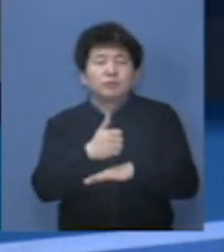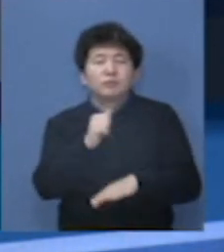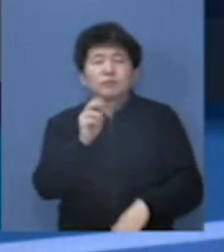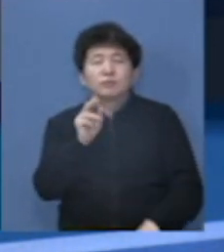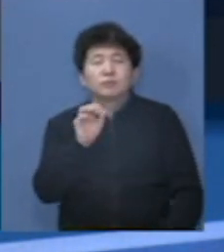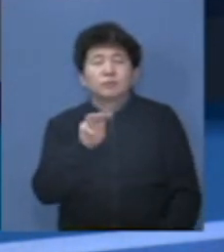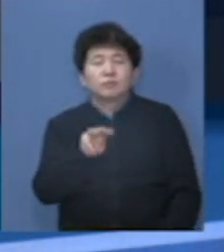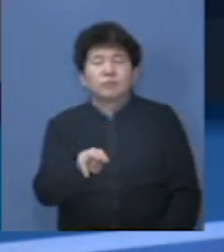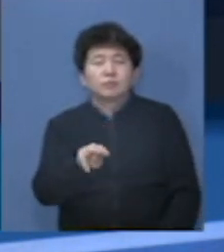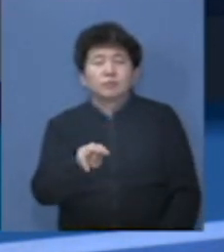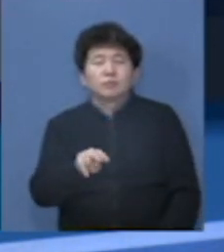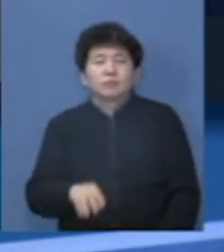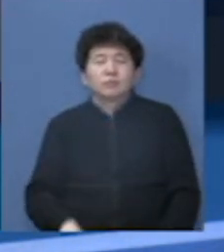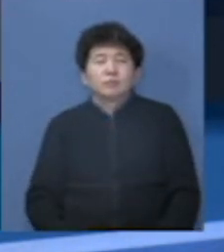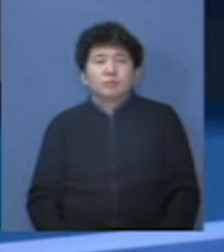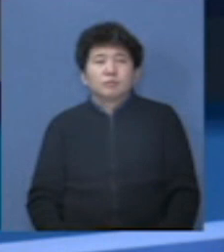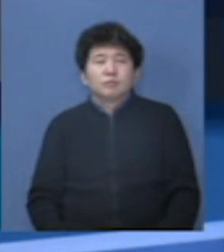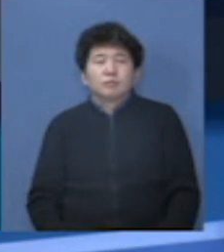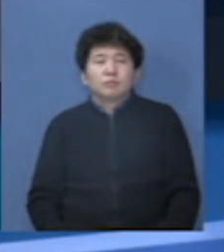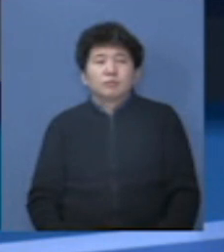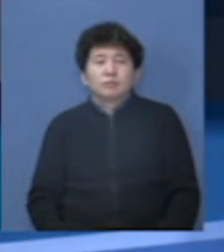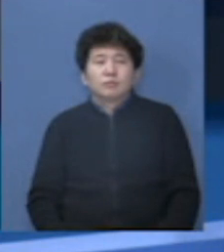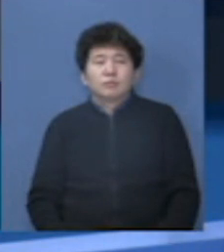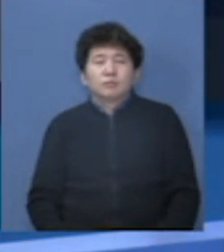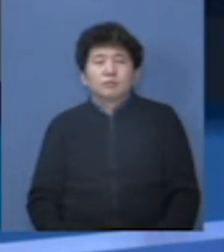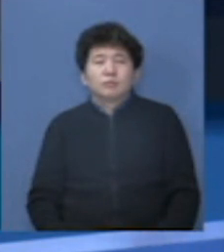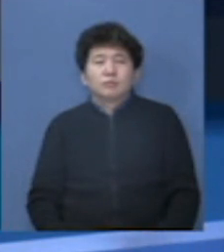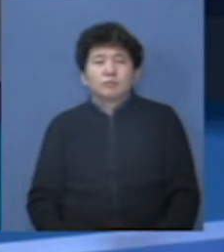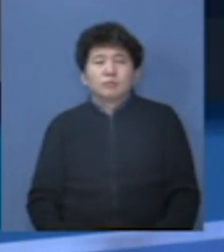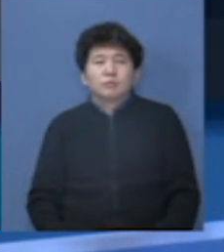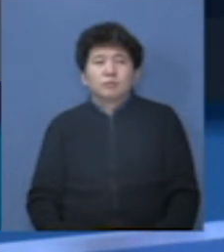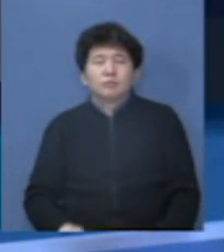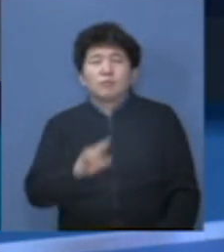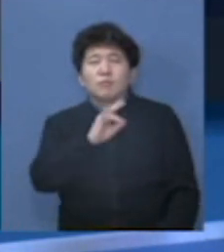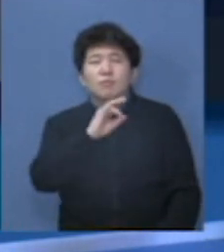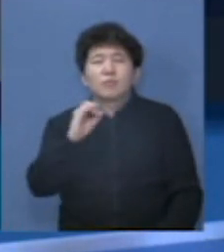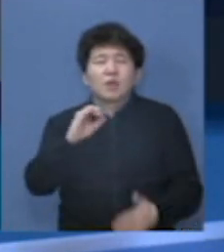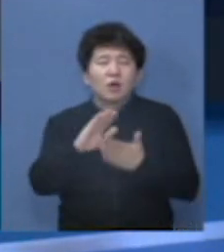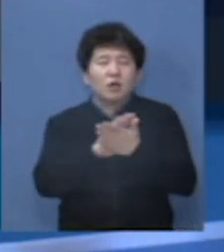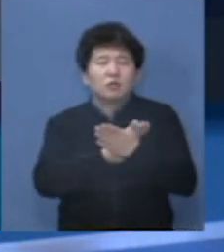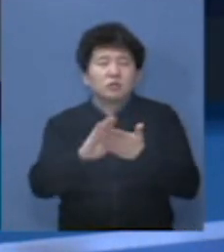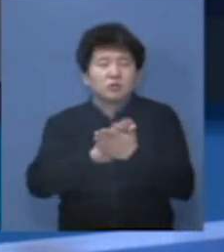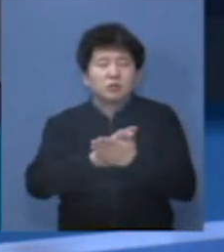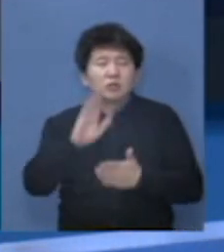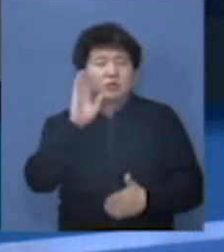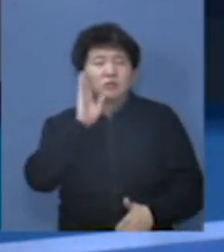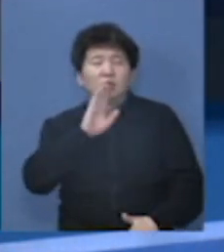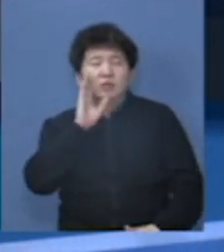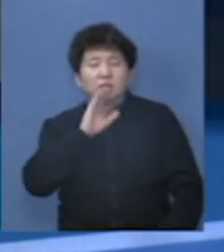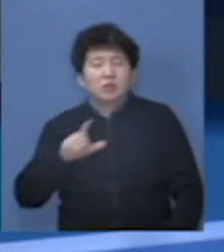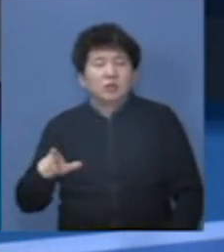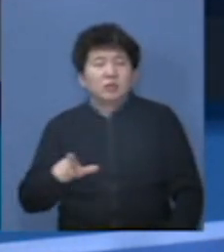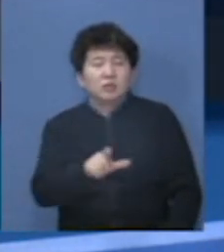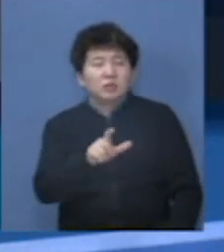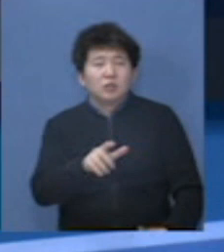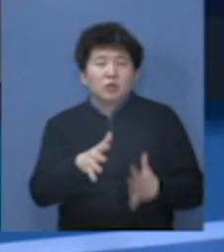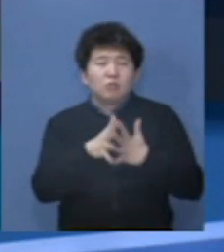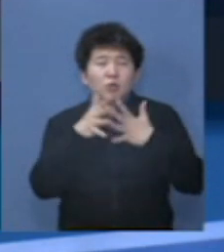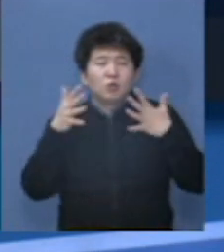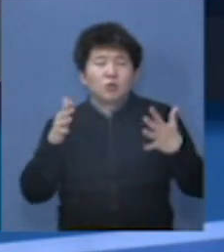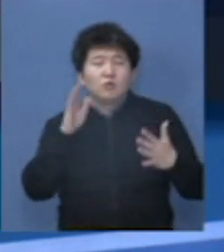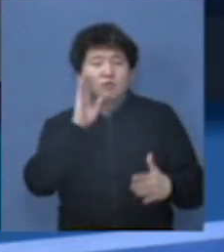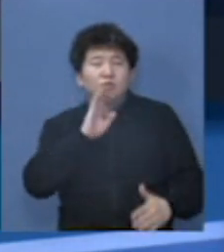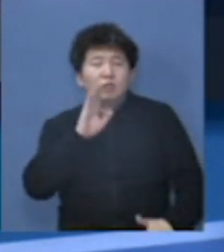во многом паводковая ситуация складывается из-за неочищенных русел рек. Вместе с тем большой воды удалось избежать